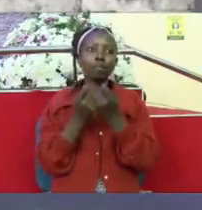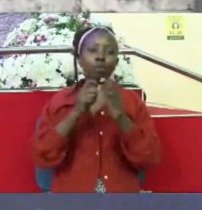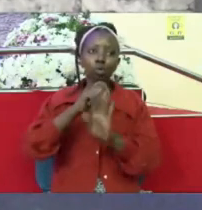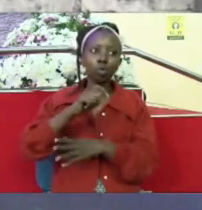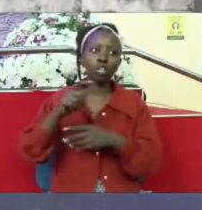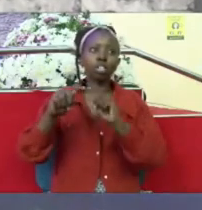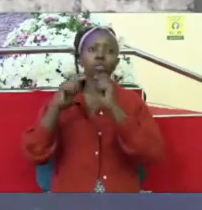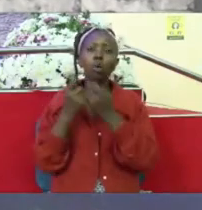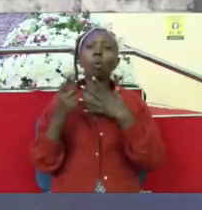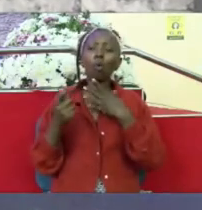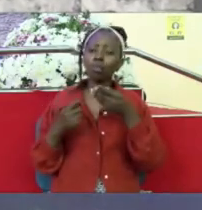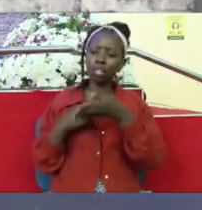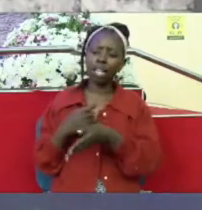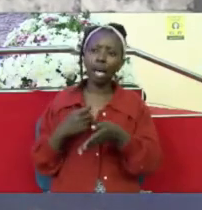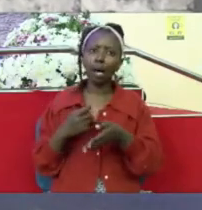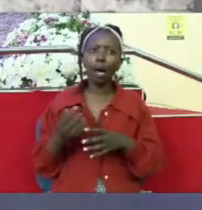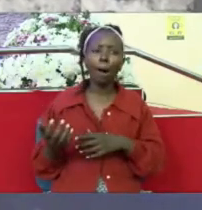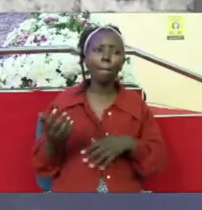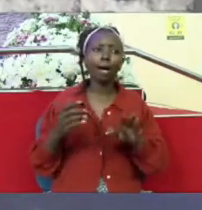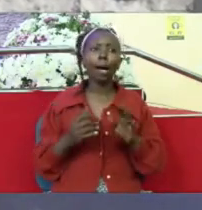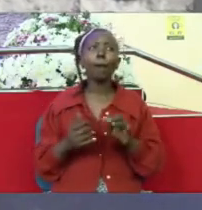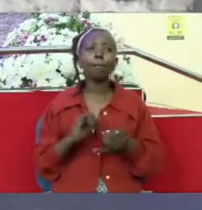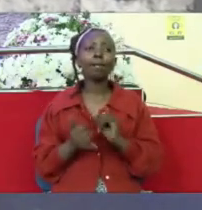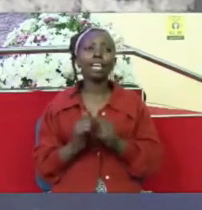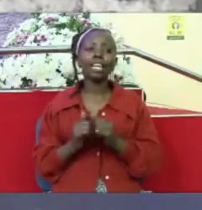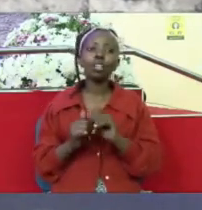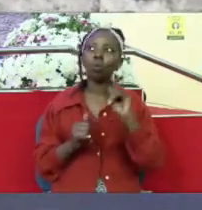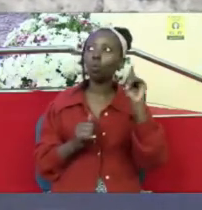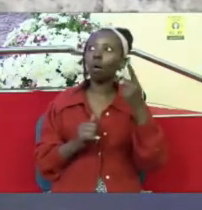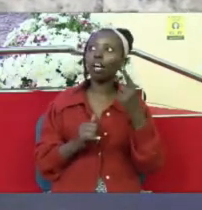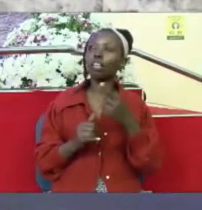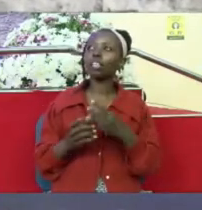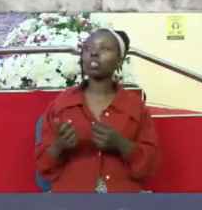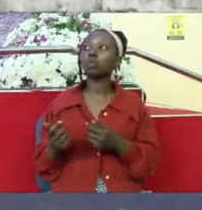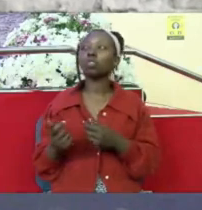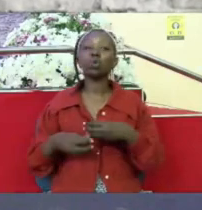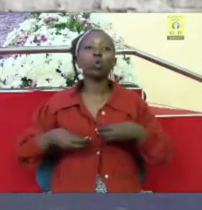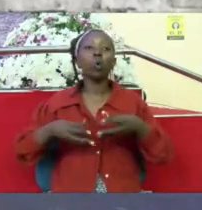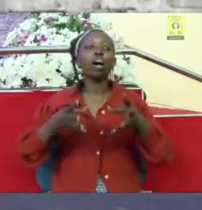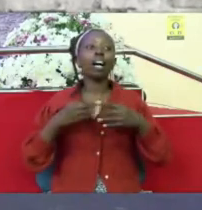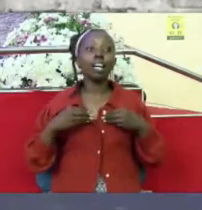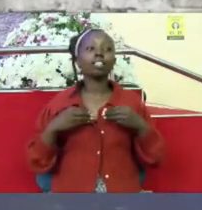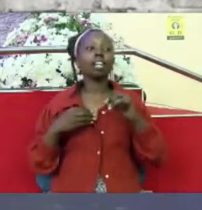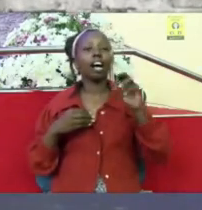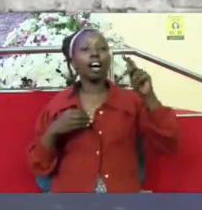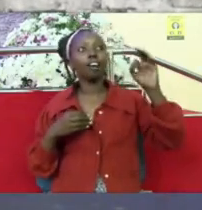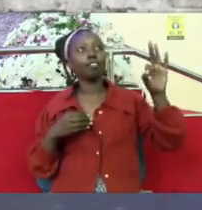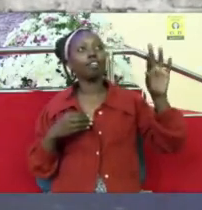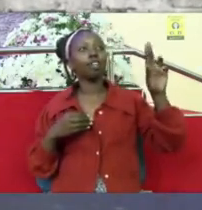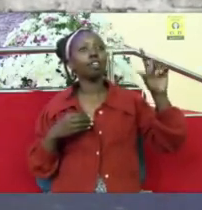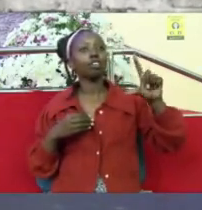one of the instruments. Nikicheza chombo kimoja. So he was given a flute. Akapewa kile. And he was made to be on the second row. Na akamwambia akuwe